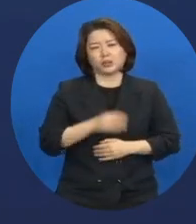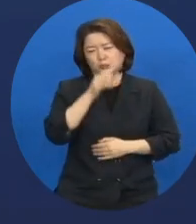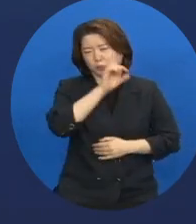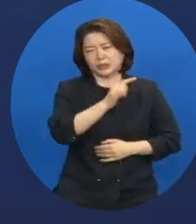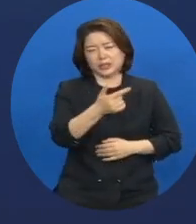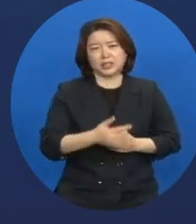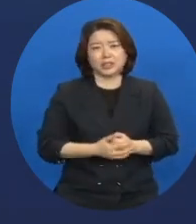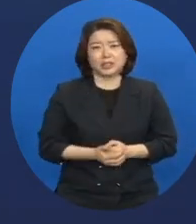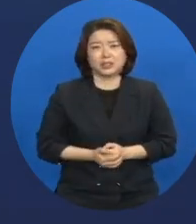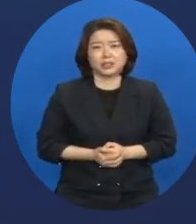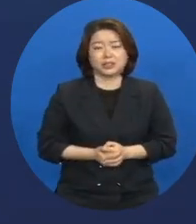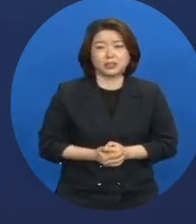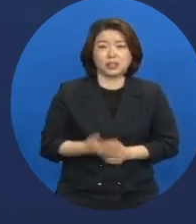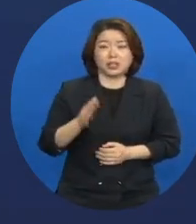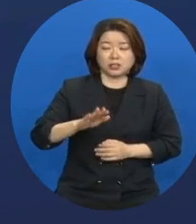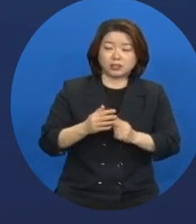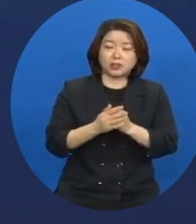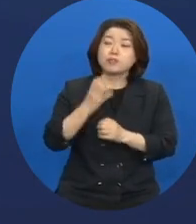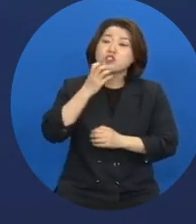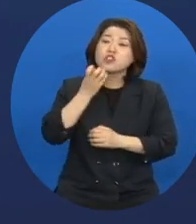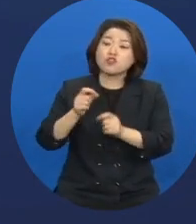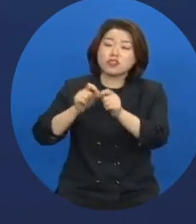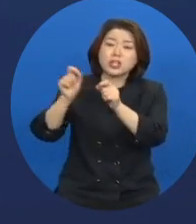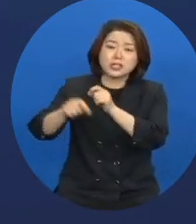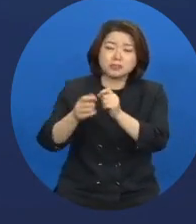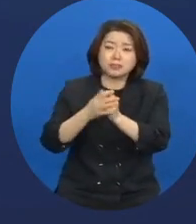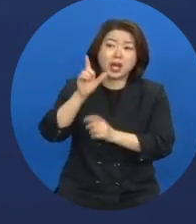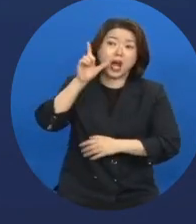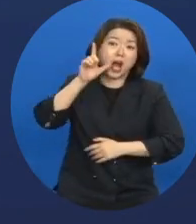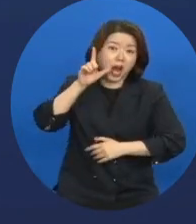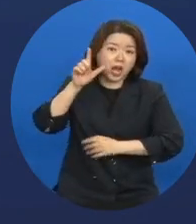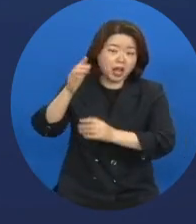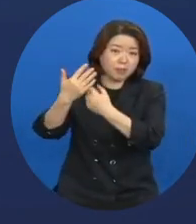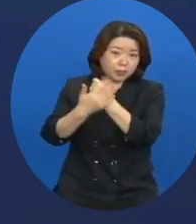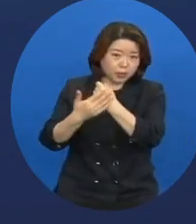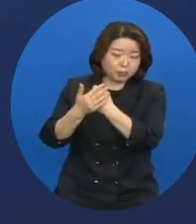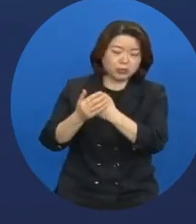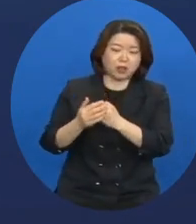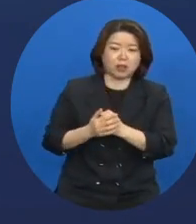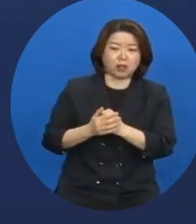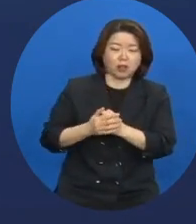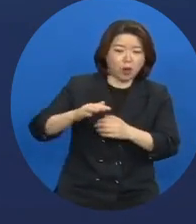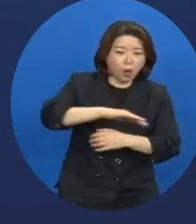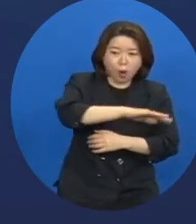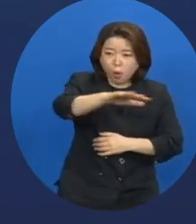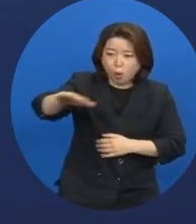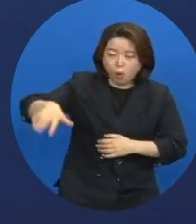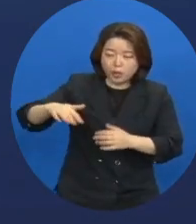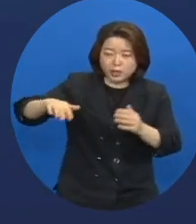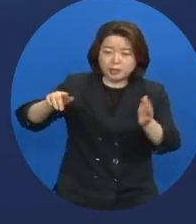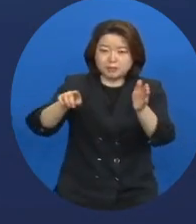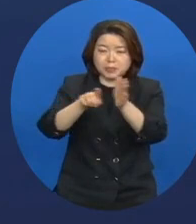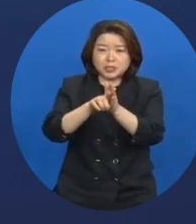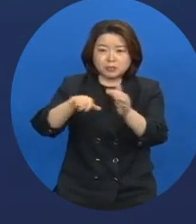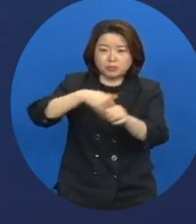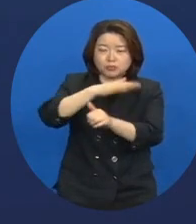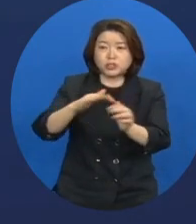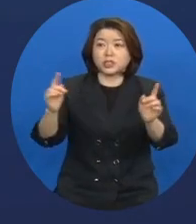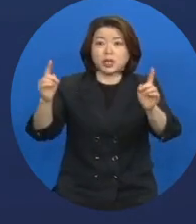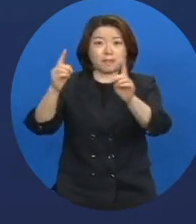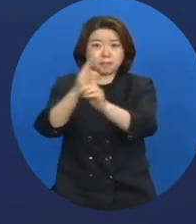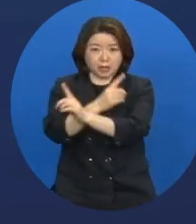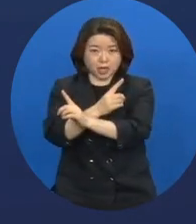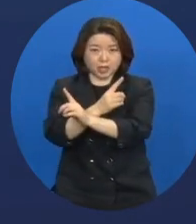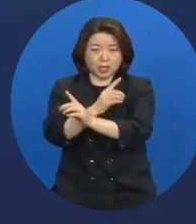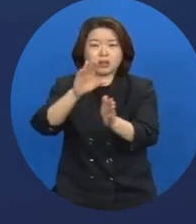그런데 유다지파 갈렙으로 인해서 이스라엘의 믿음의 대전환이 일어나는 그런